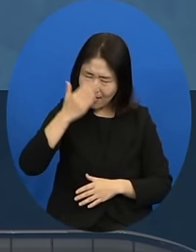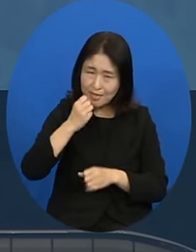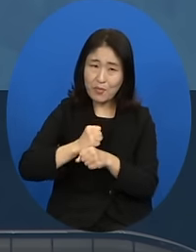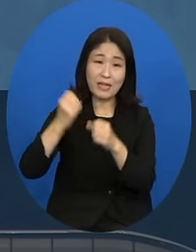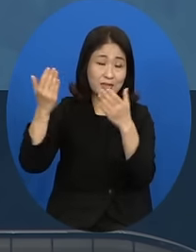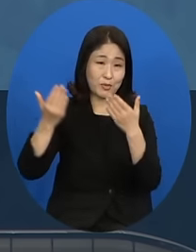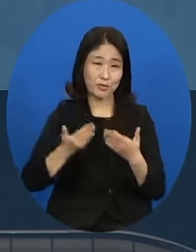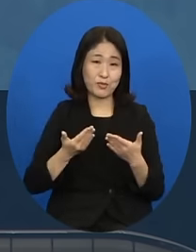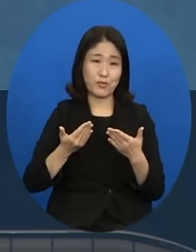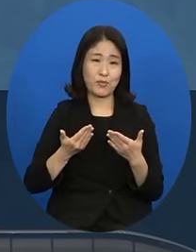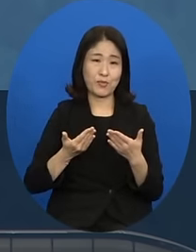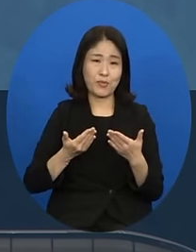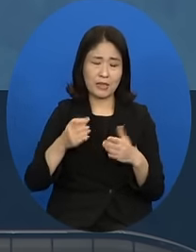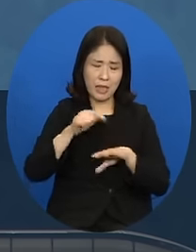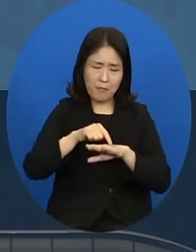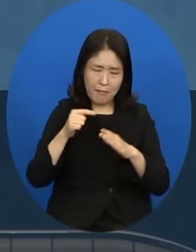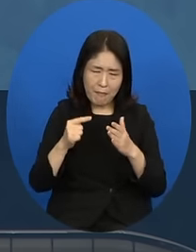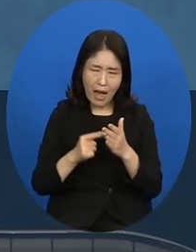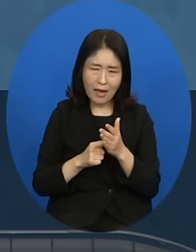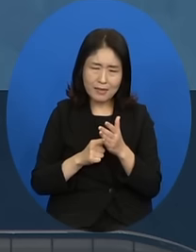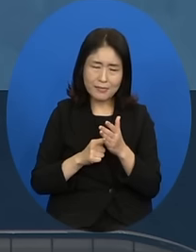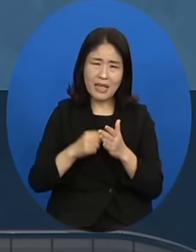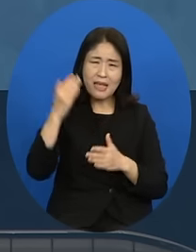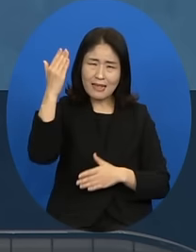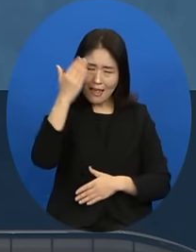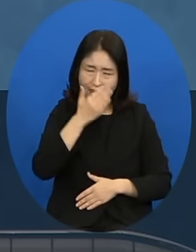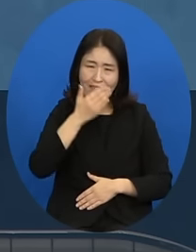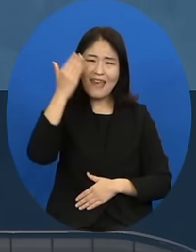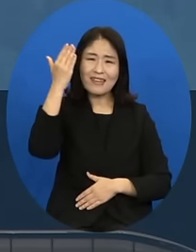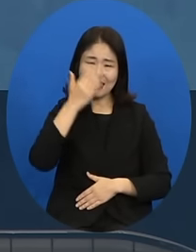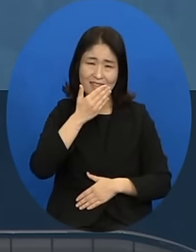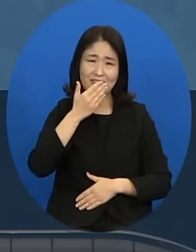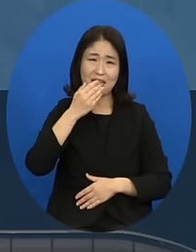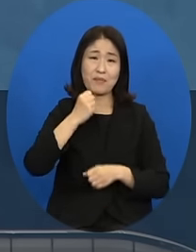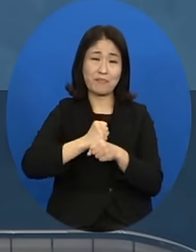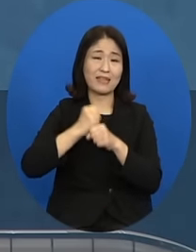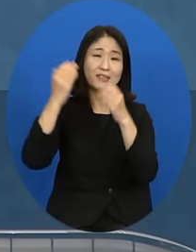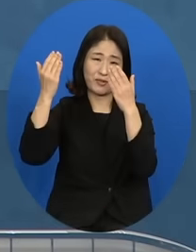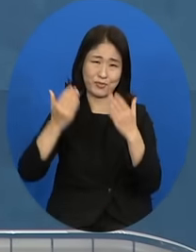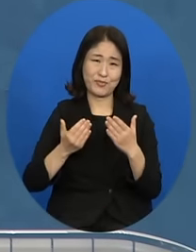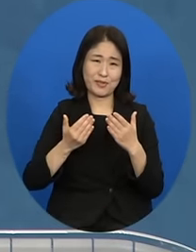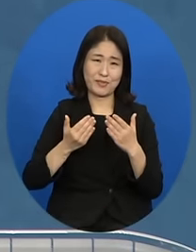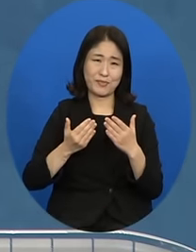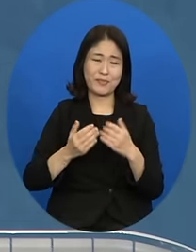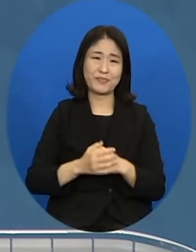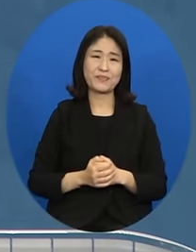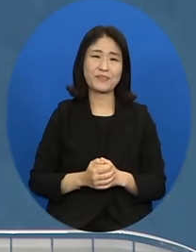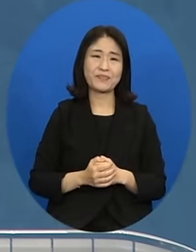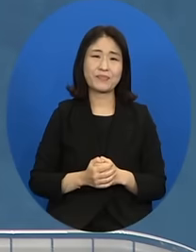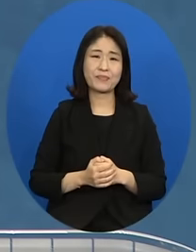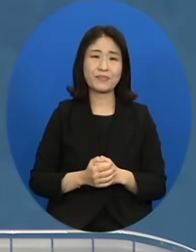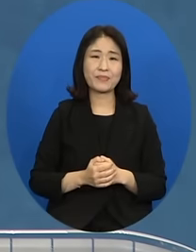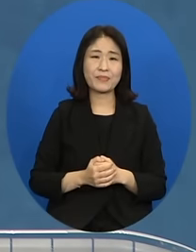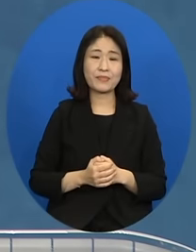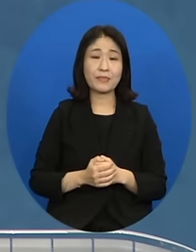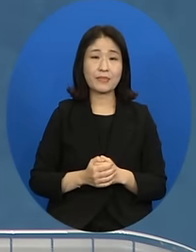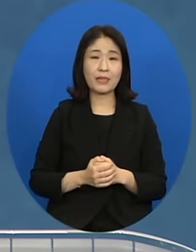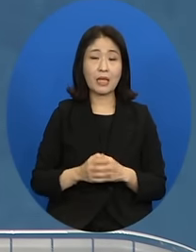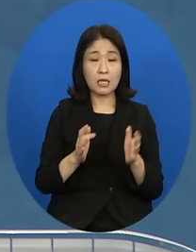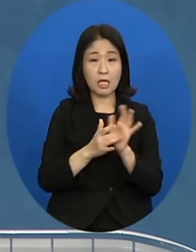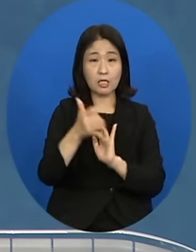닦다가 닳아질 내 마음 내가 닦아주마. 사랑하는 여러분, 예수님이 어떤 분인지